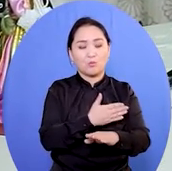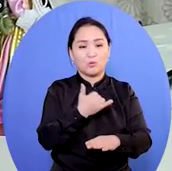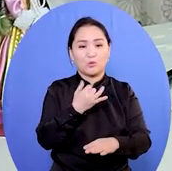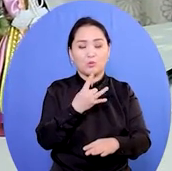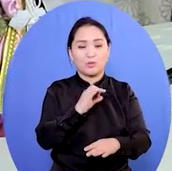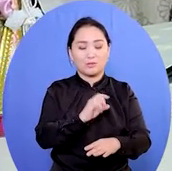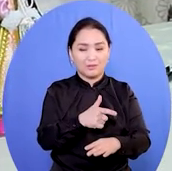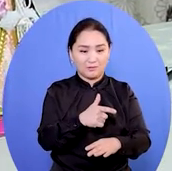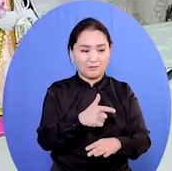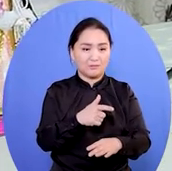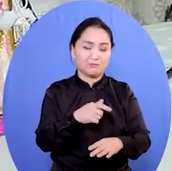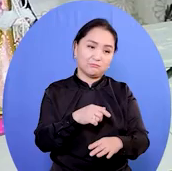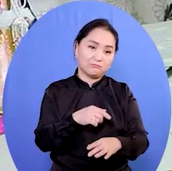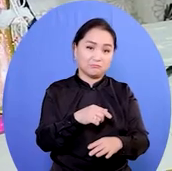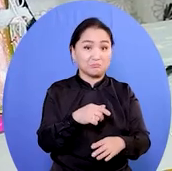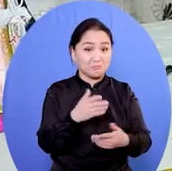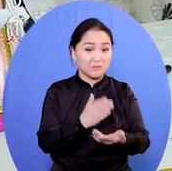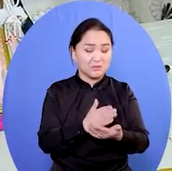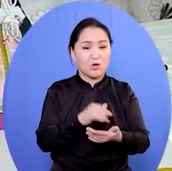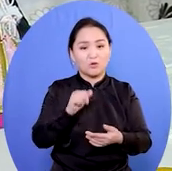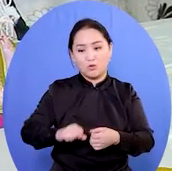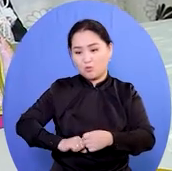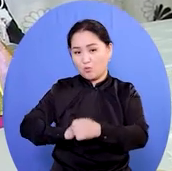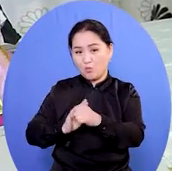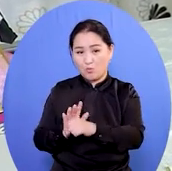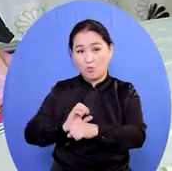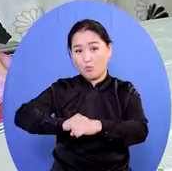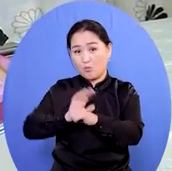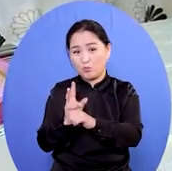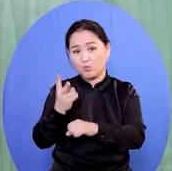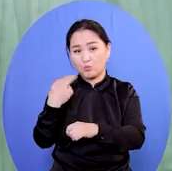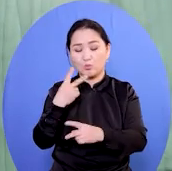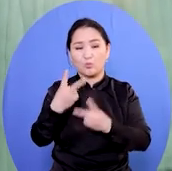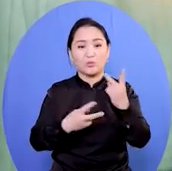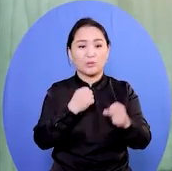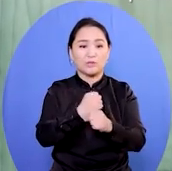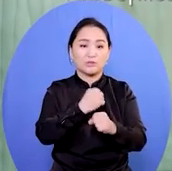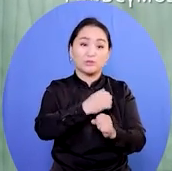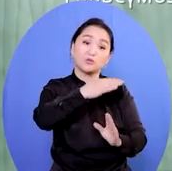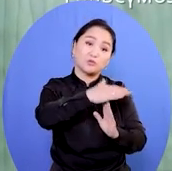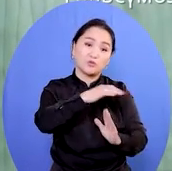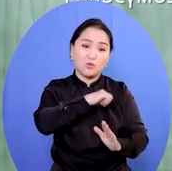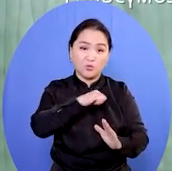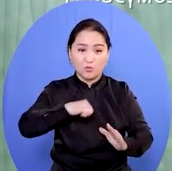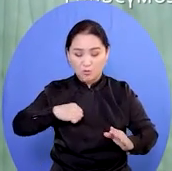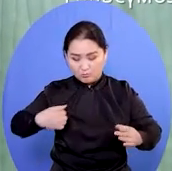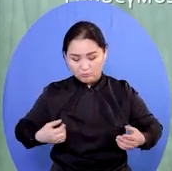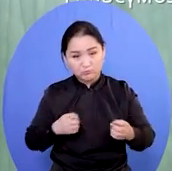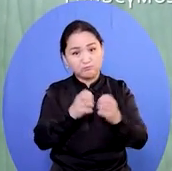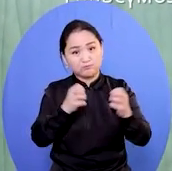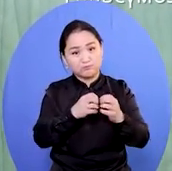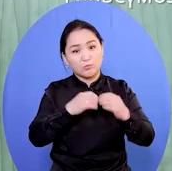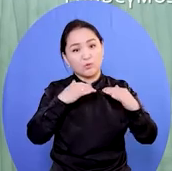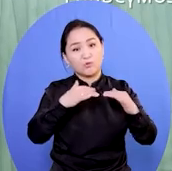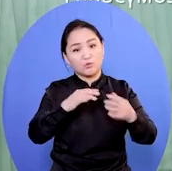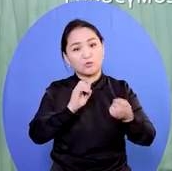манайх урлаг үйлчилгээ тэмэрхүү хувцсыг хийдэг гэсэн. Одоогоор нөгөө цар тахал юм уу одоо үйл ажиллагаа зогссонтой холбоотойгоор өөрсдийнхөө бүтээгдэхүүнийг үйлдвэрлэх,